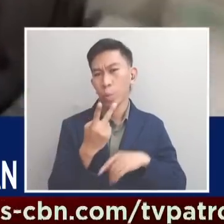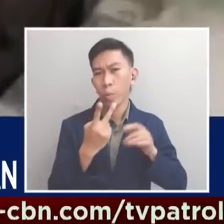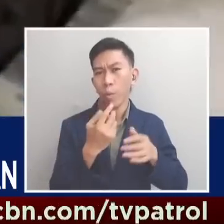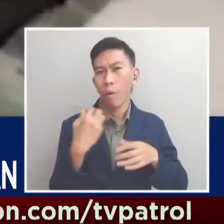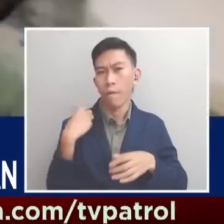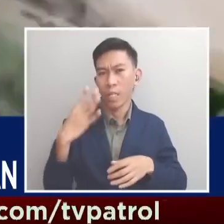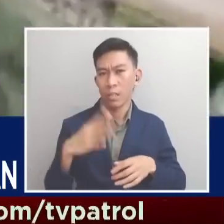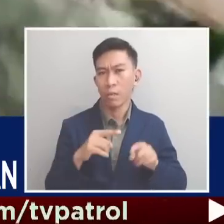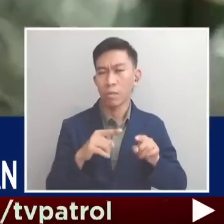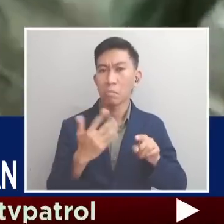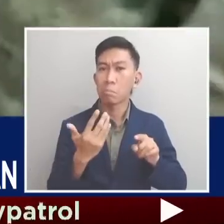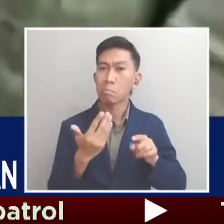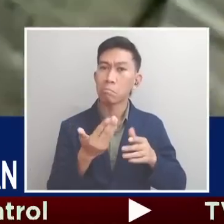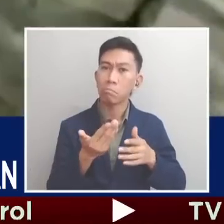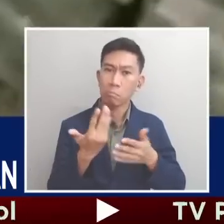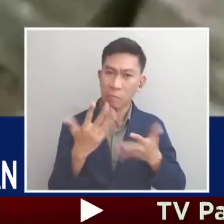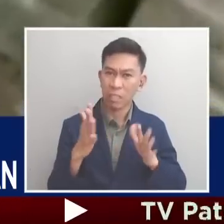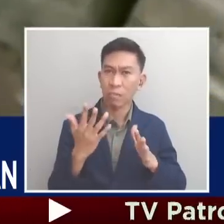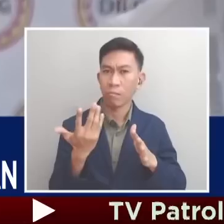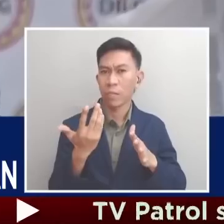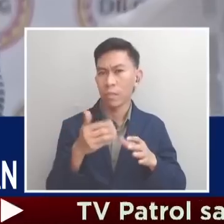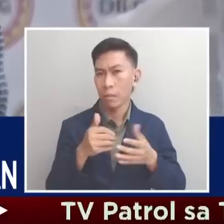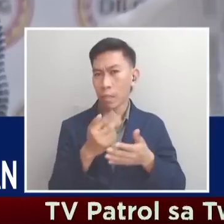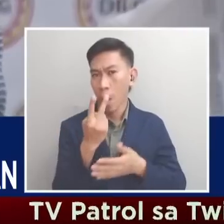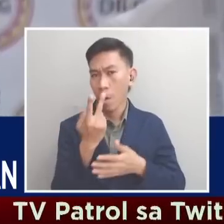courtesy resignation.